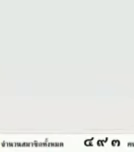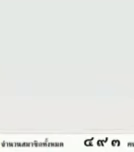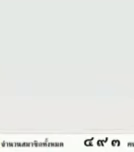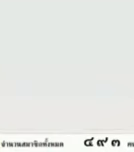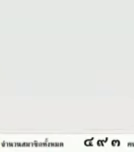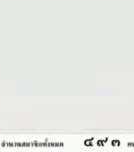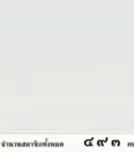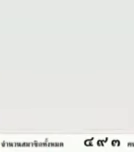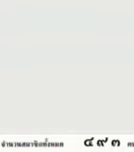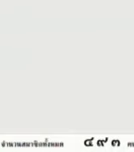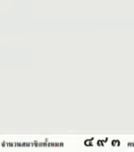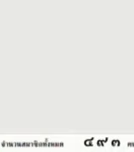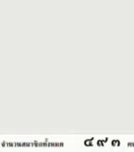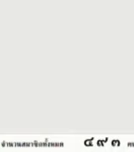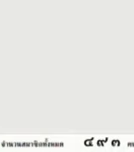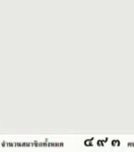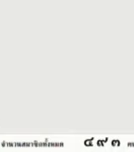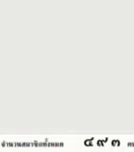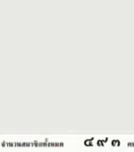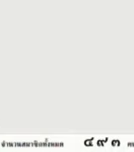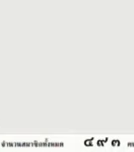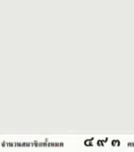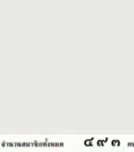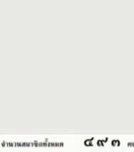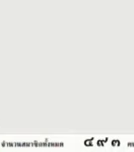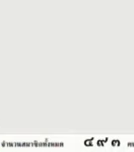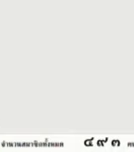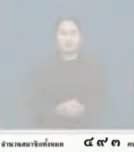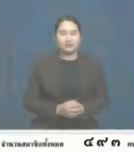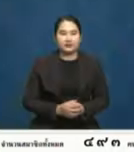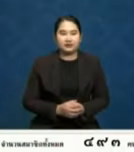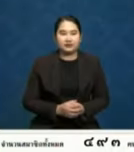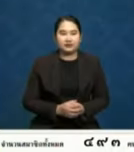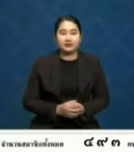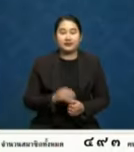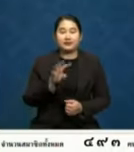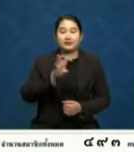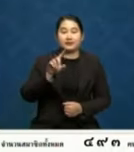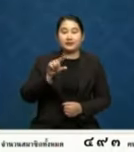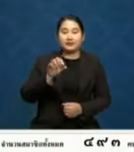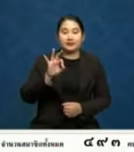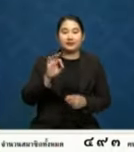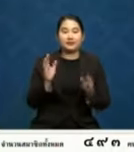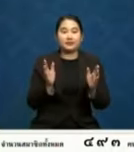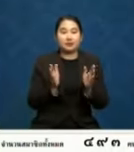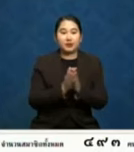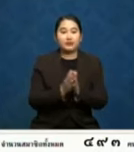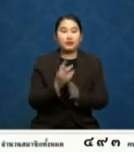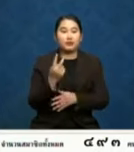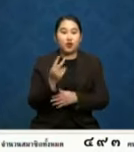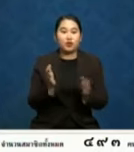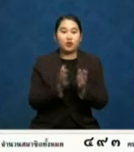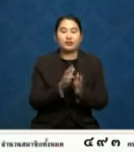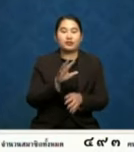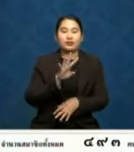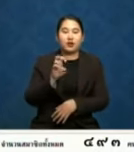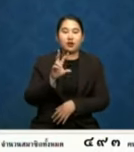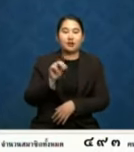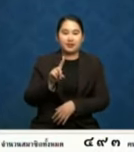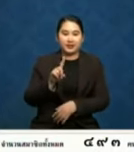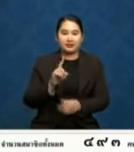ครับมีผู้มาแสดงตน 429 + 2ครับเป็น 431นะ